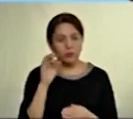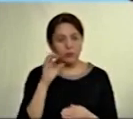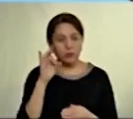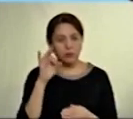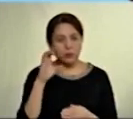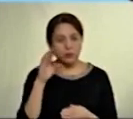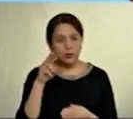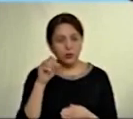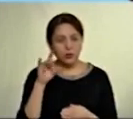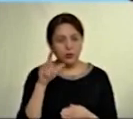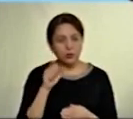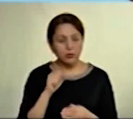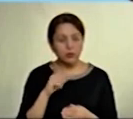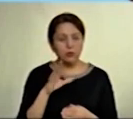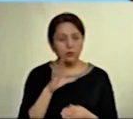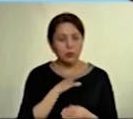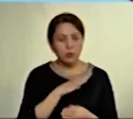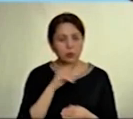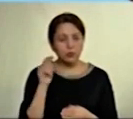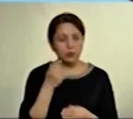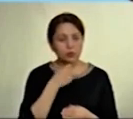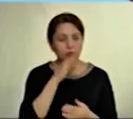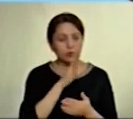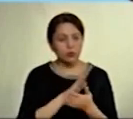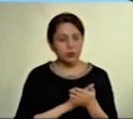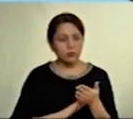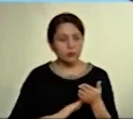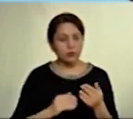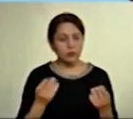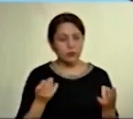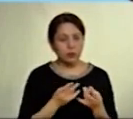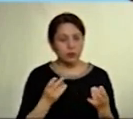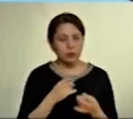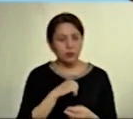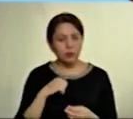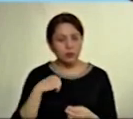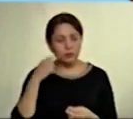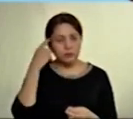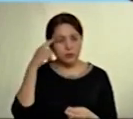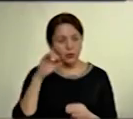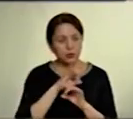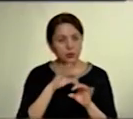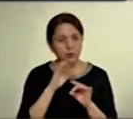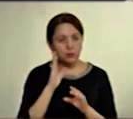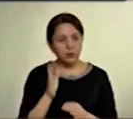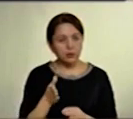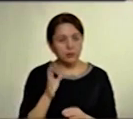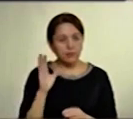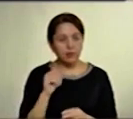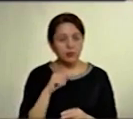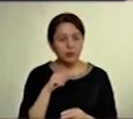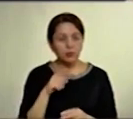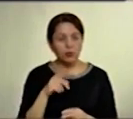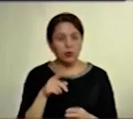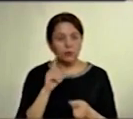forslarga bo'lgan hujumni davom ettirish kerakligi haqida o'z fikrlarini bildiradi. Va ana shu